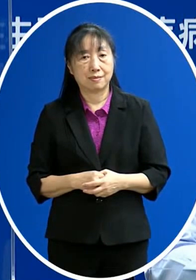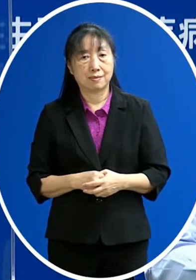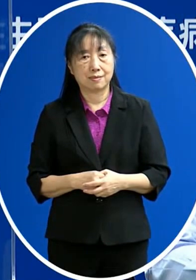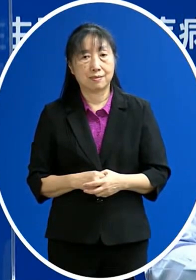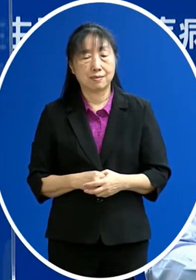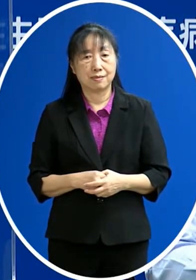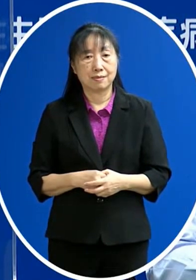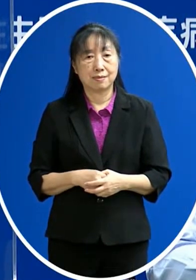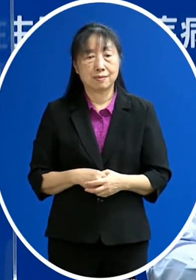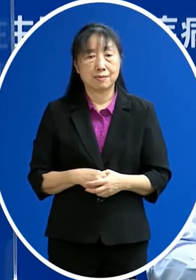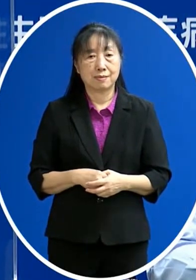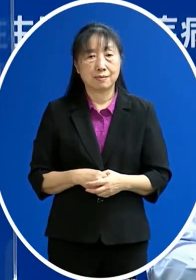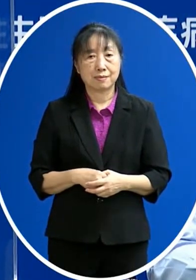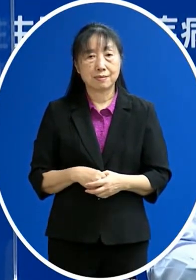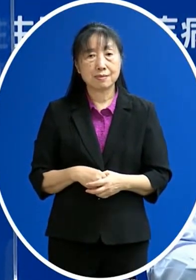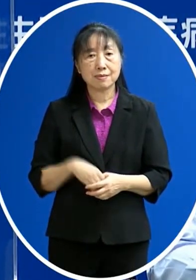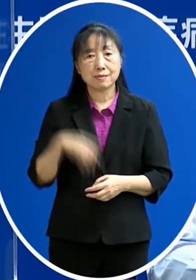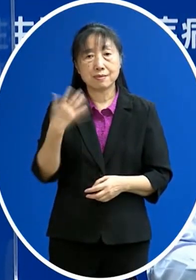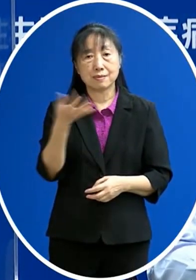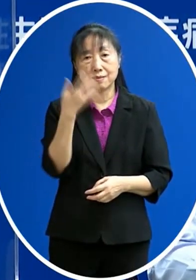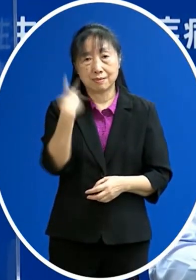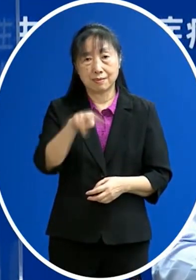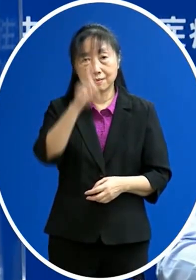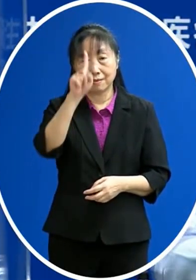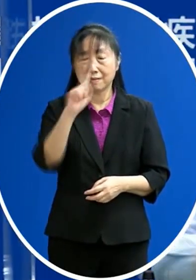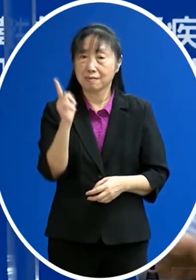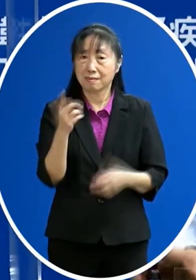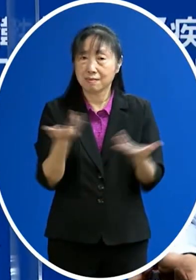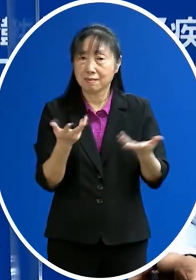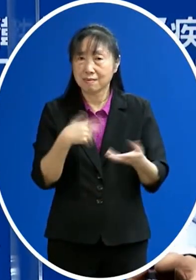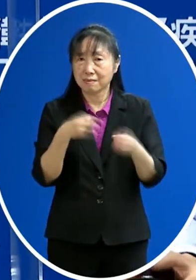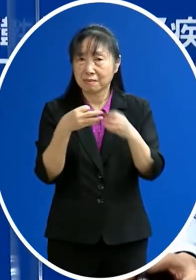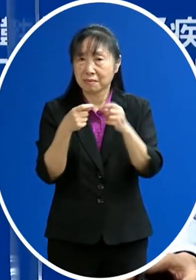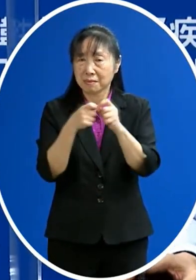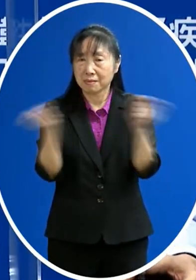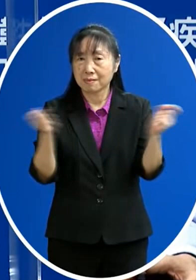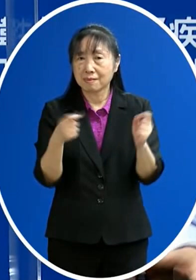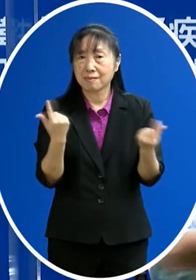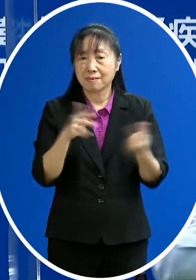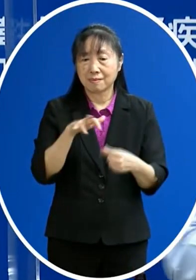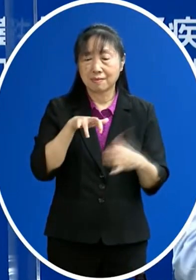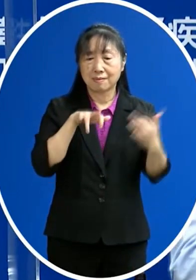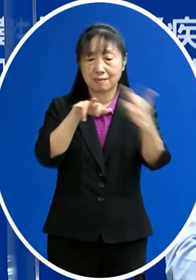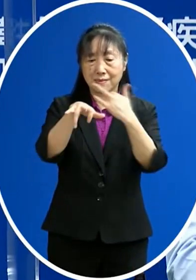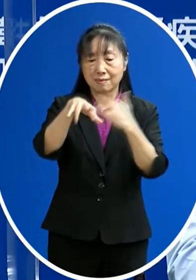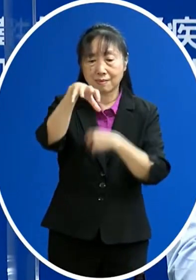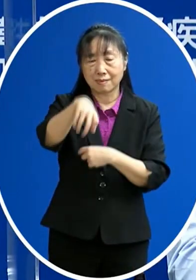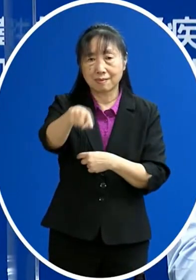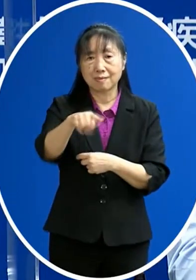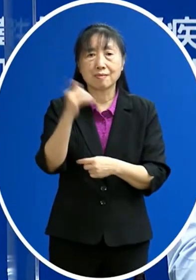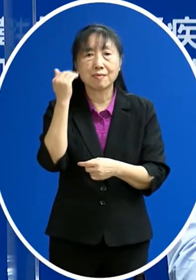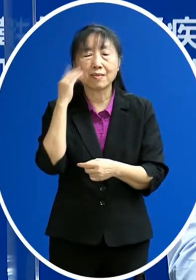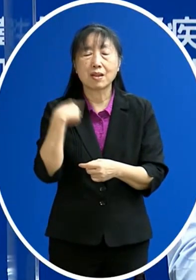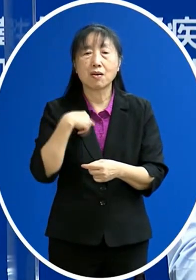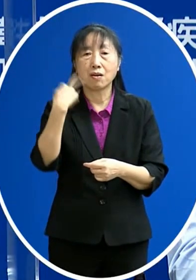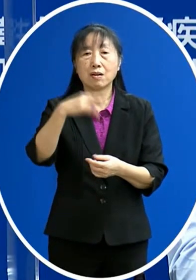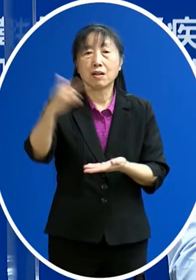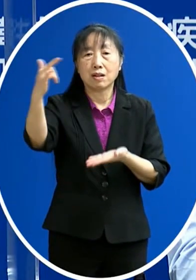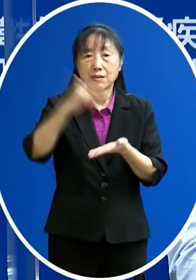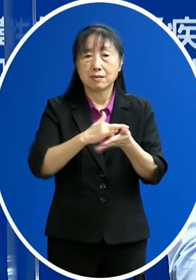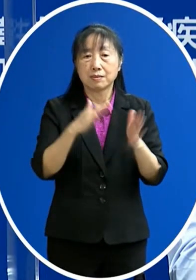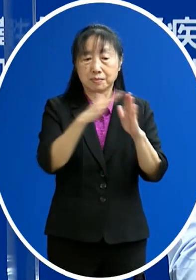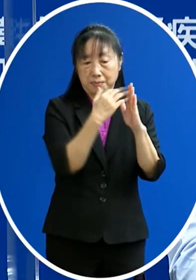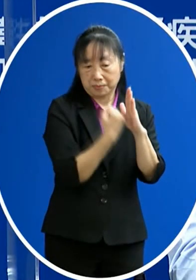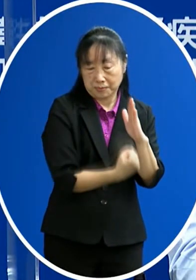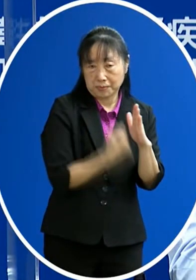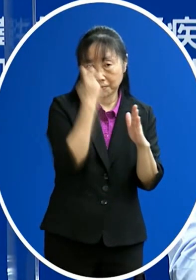那在另外，我们也大家也讲很久了哈，就是说在边境哈，在入境居家检疫，哦，